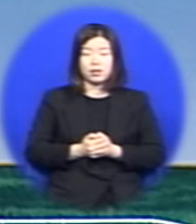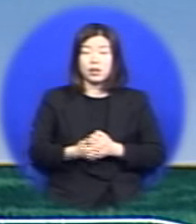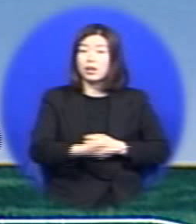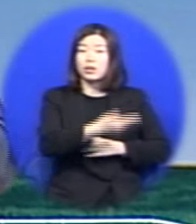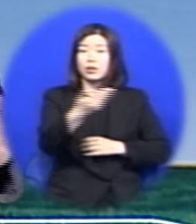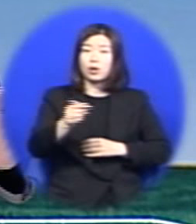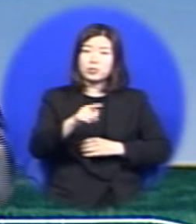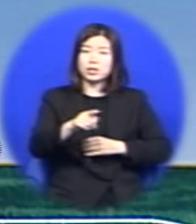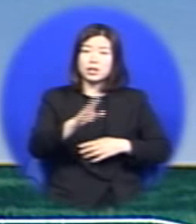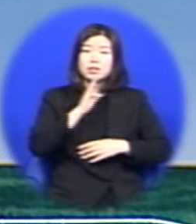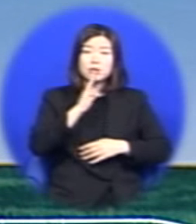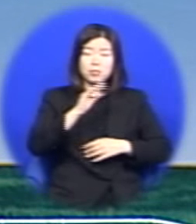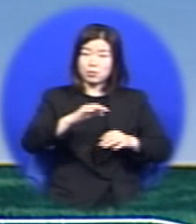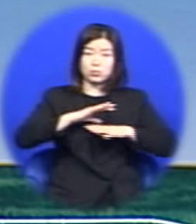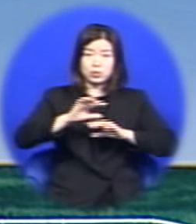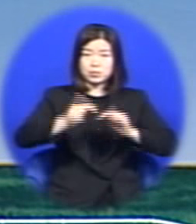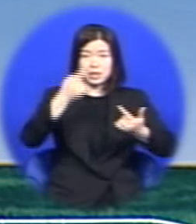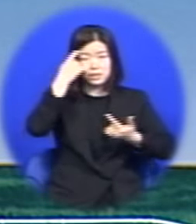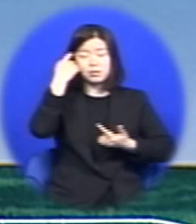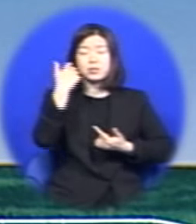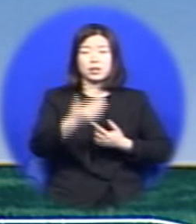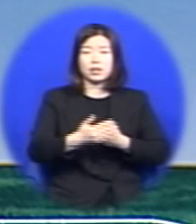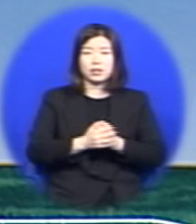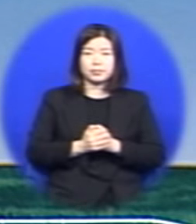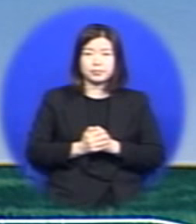여러분, 이게 정말 무섭지 않습니까?